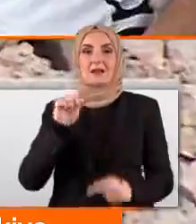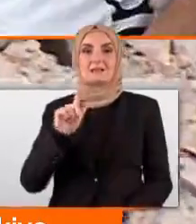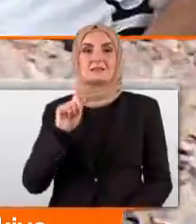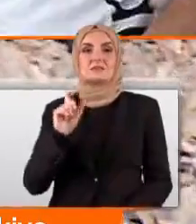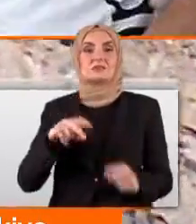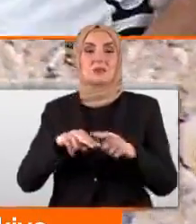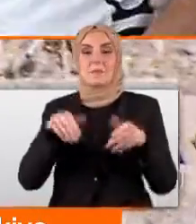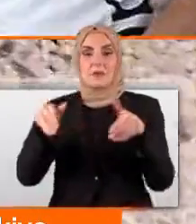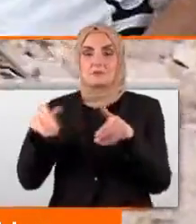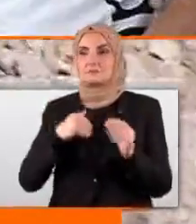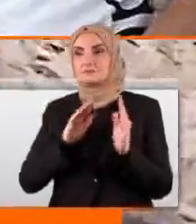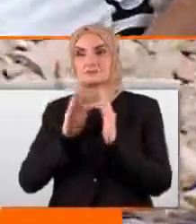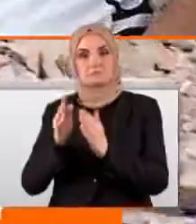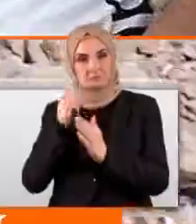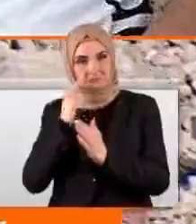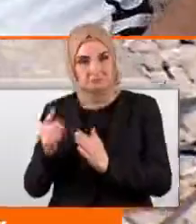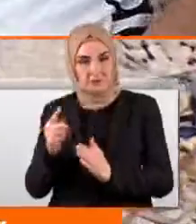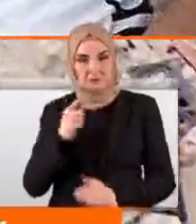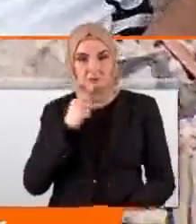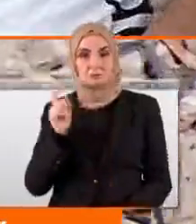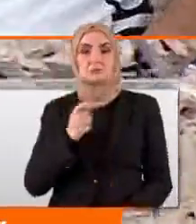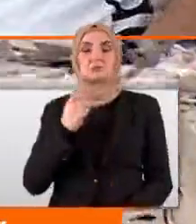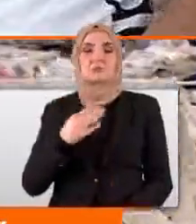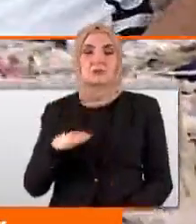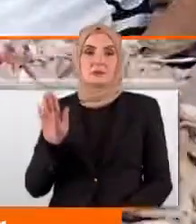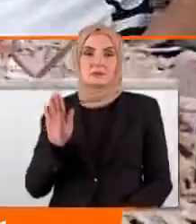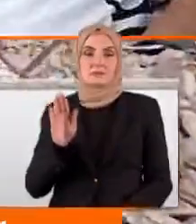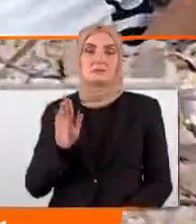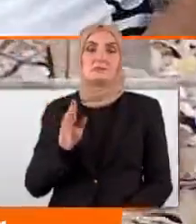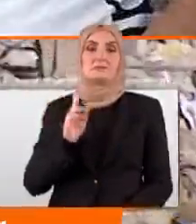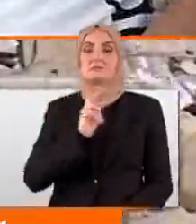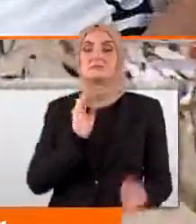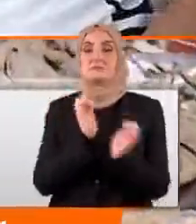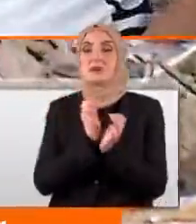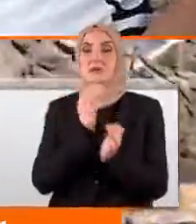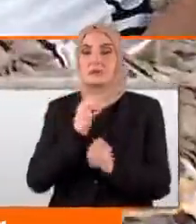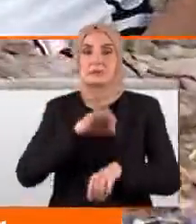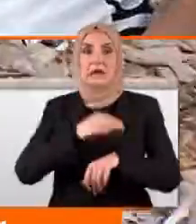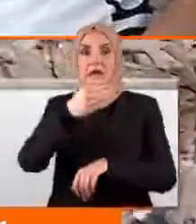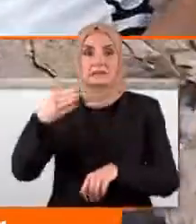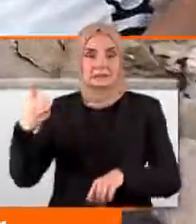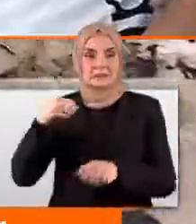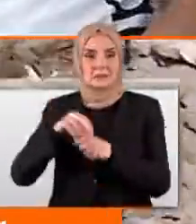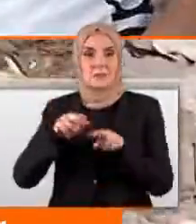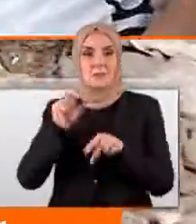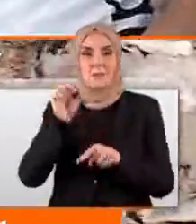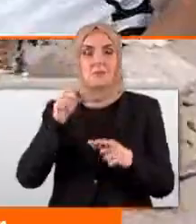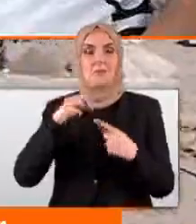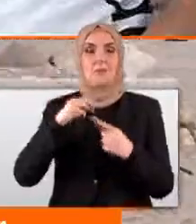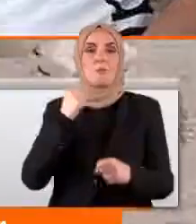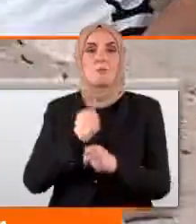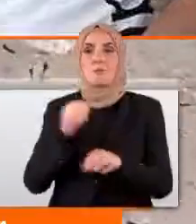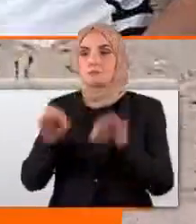yoktu. Batuhan'ın ailesi onu bulmak için hastaneleri gezdi, morgları gezdi, cenazeleri teşhis etmeye çalıştı ve adli tıbba